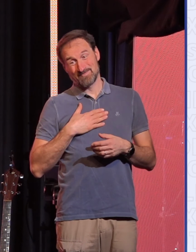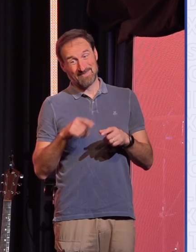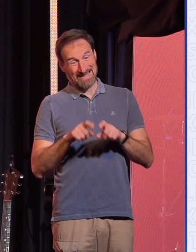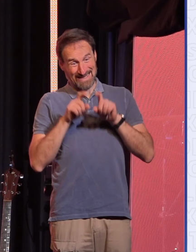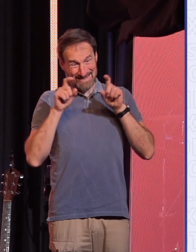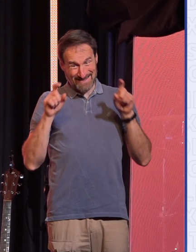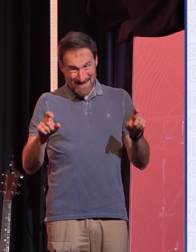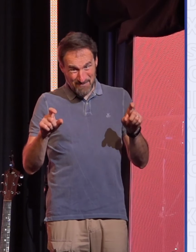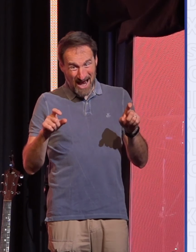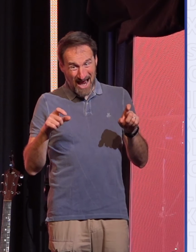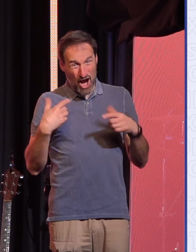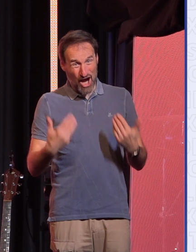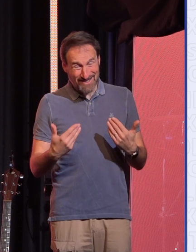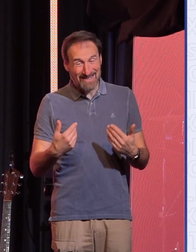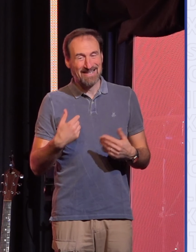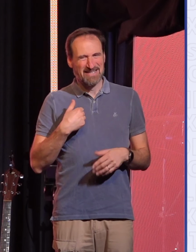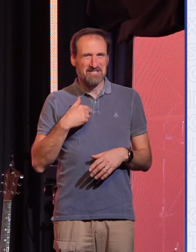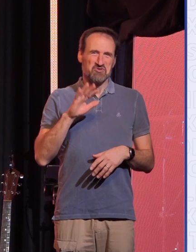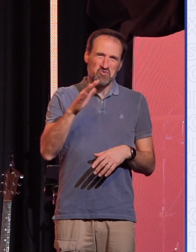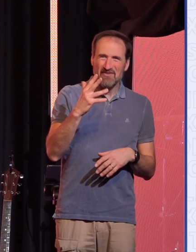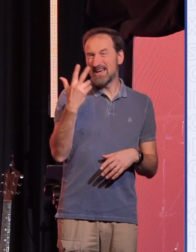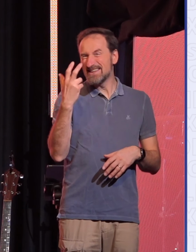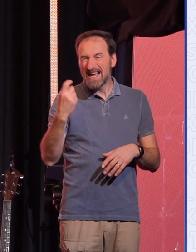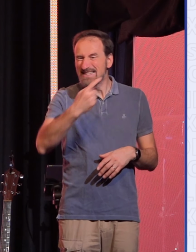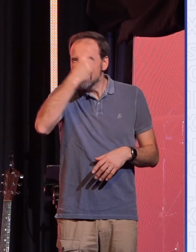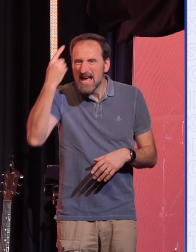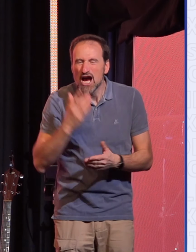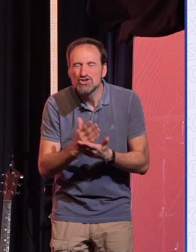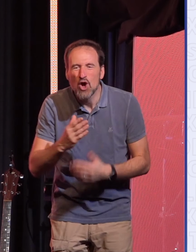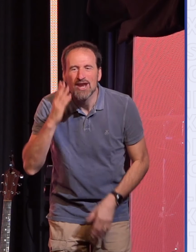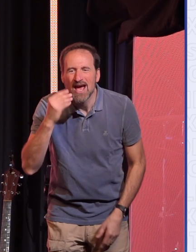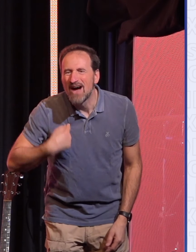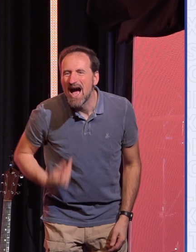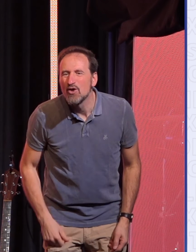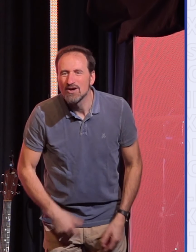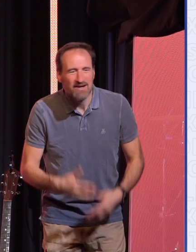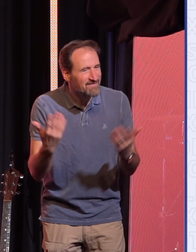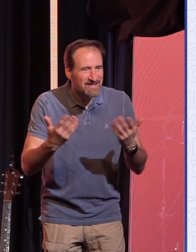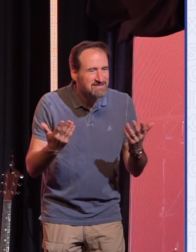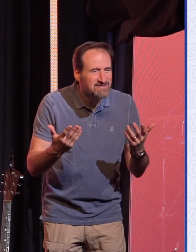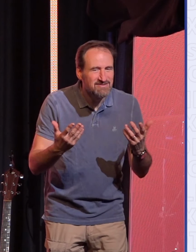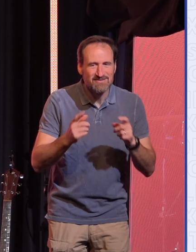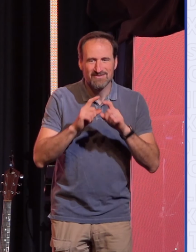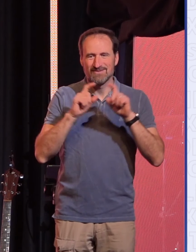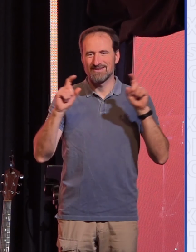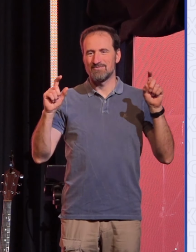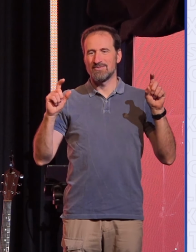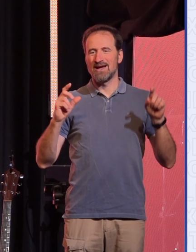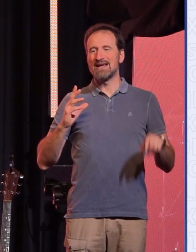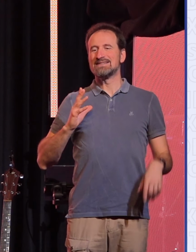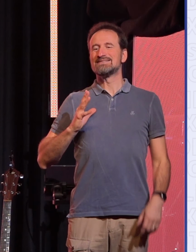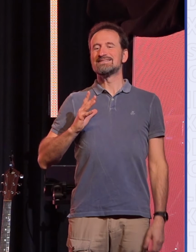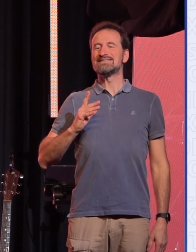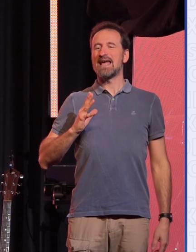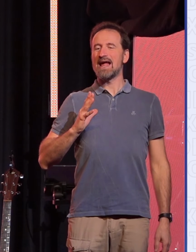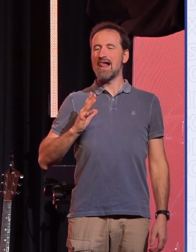drin habe. Und ich darf mit euch über das Thema Single sein reden. Aber, was mich mal interessiert, wie